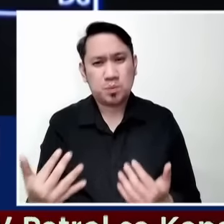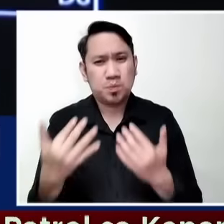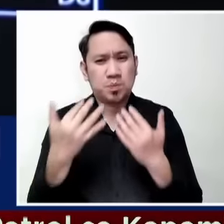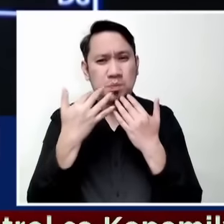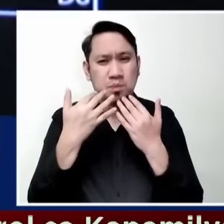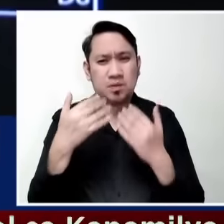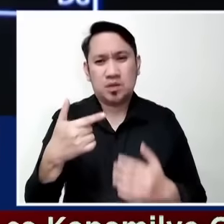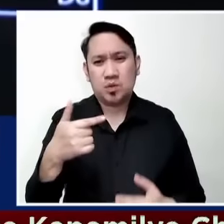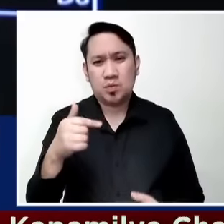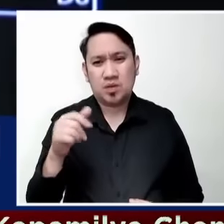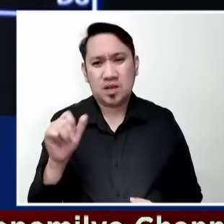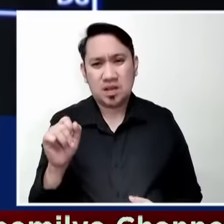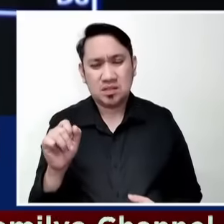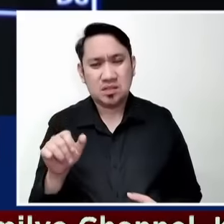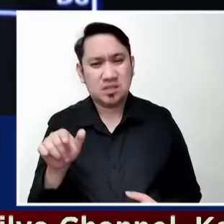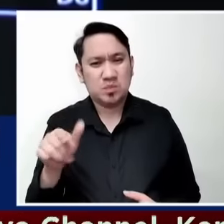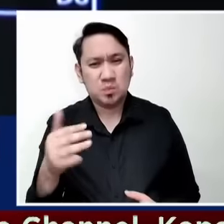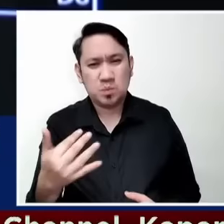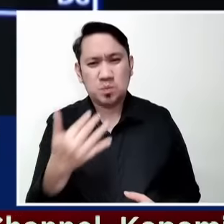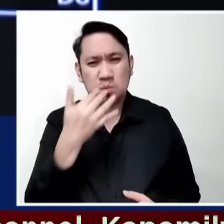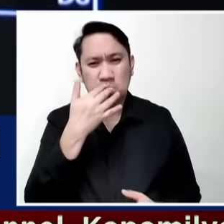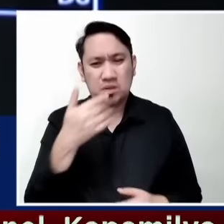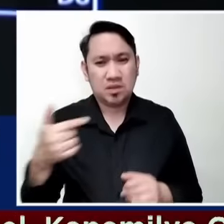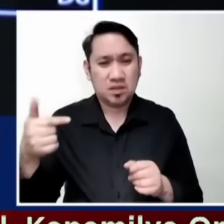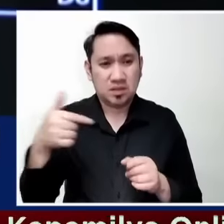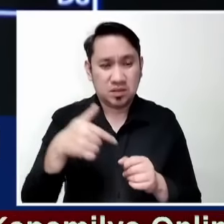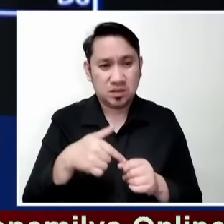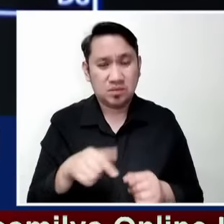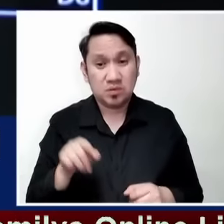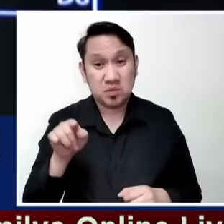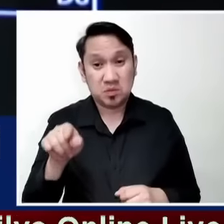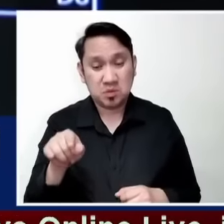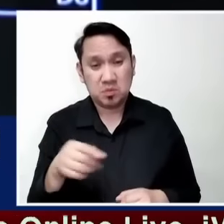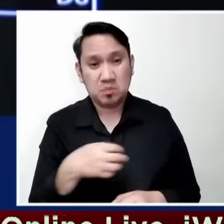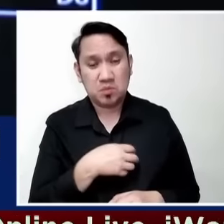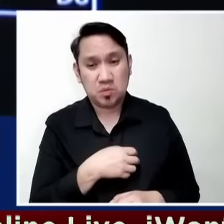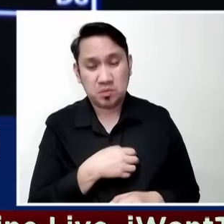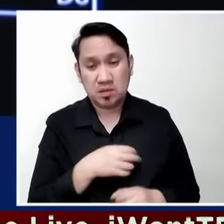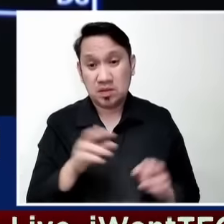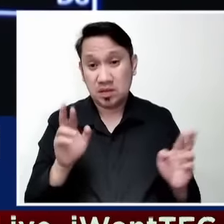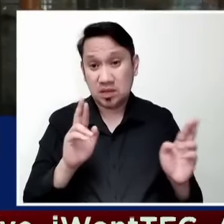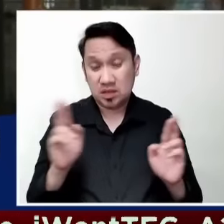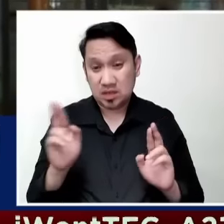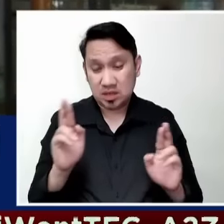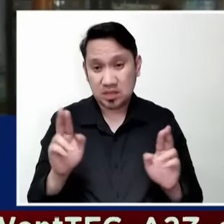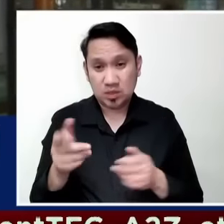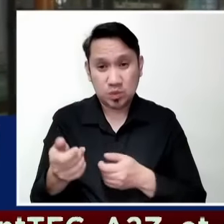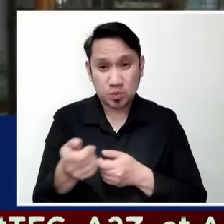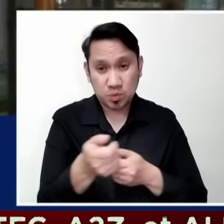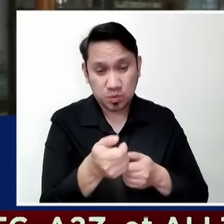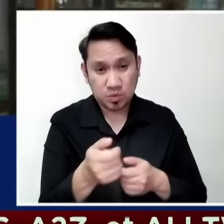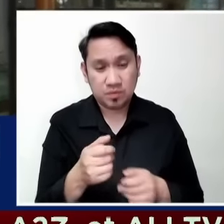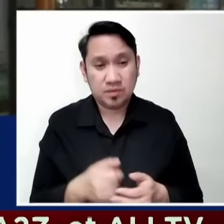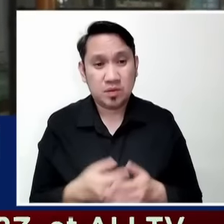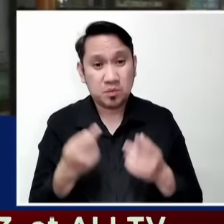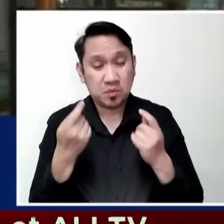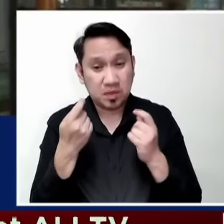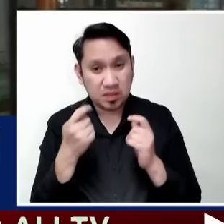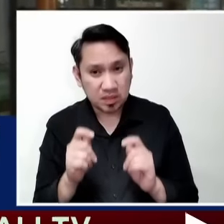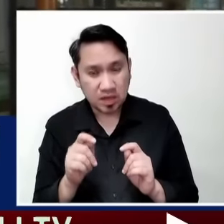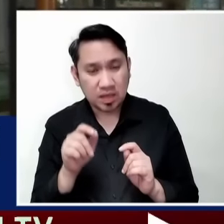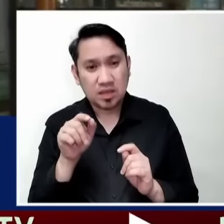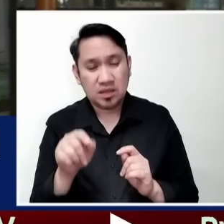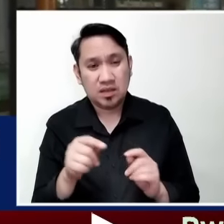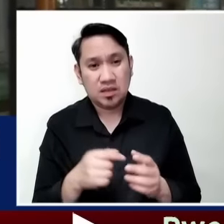gasolina. Kaya yung police talaga nagpahanda na ng bumbero at rescue. Sinubukan pa umanong patulugin